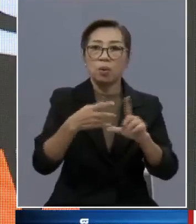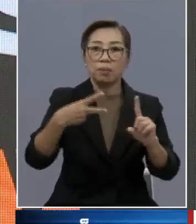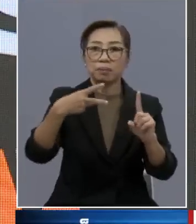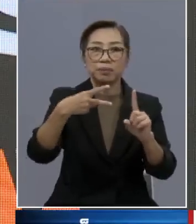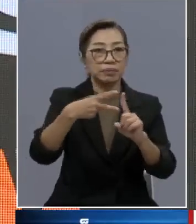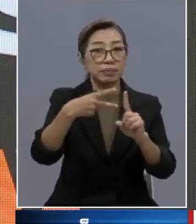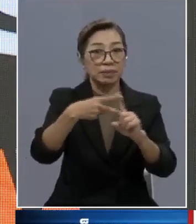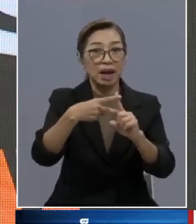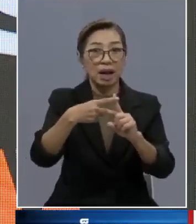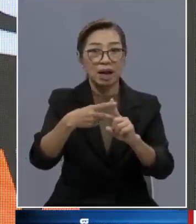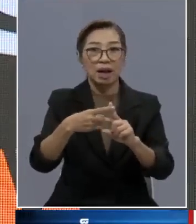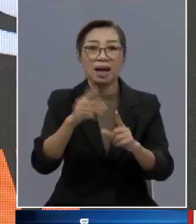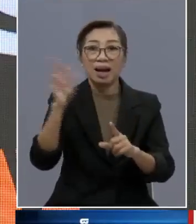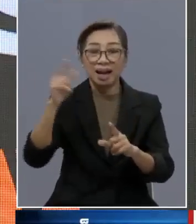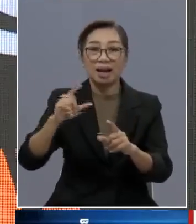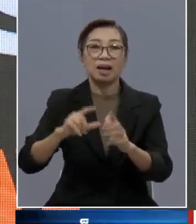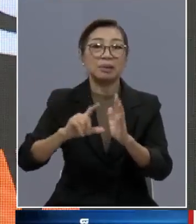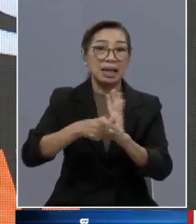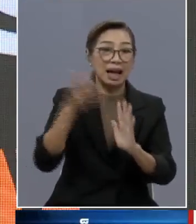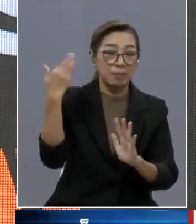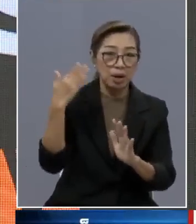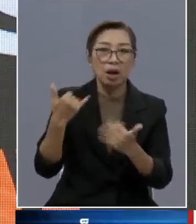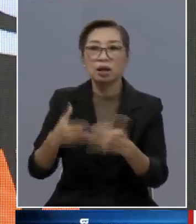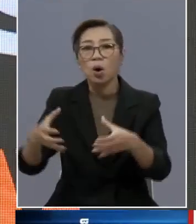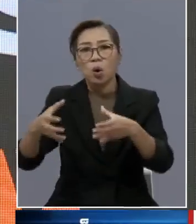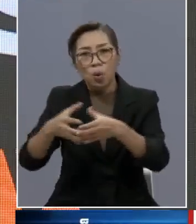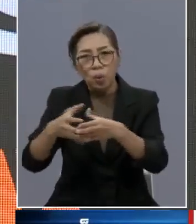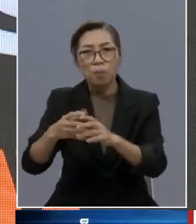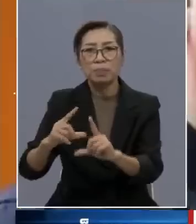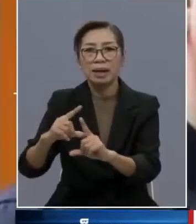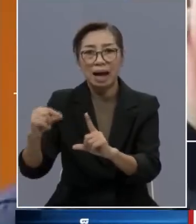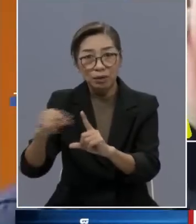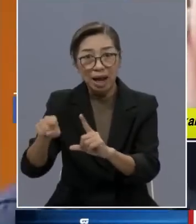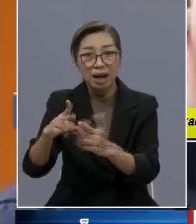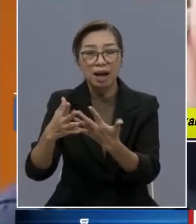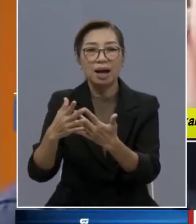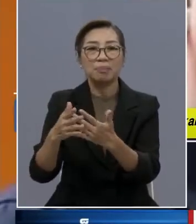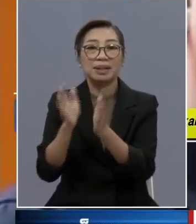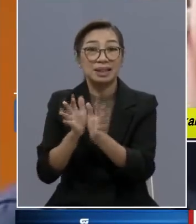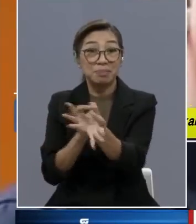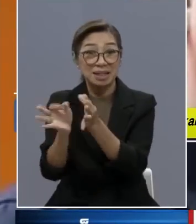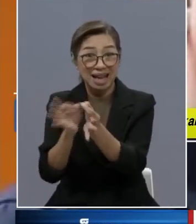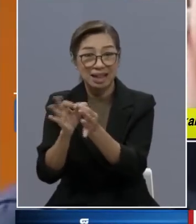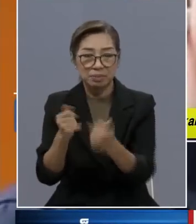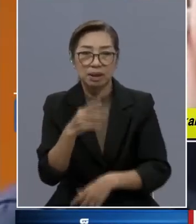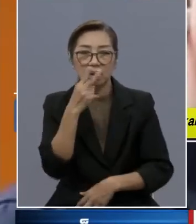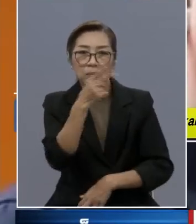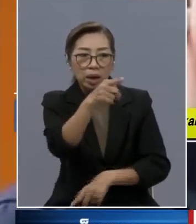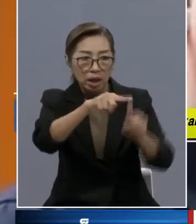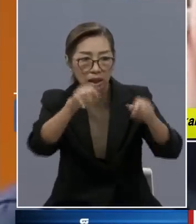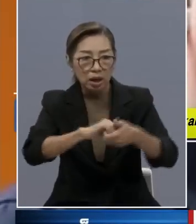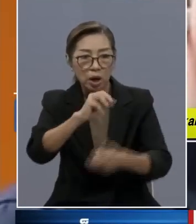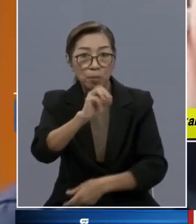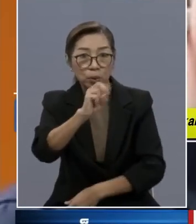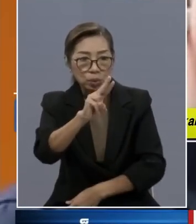ก้าวหน้าเป็นผู้ช่วยหาเสียงพรรคก้าวไกลด้วยนะครับวิจารณ์ผ่าน Facebook ของตนเองก็คือ1การเพิ่มข้อความต้องไม่กระทบกับรูปแ